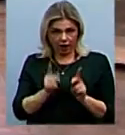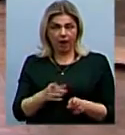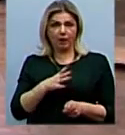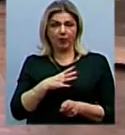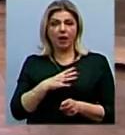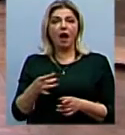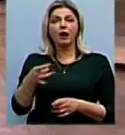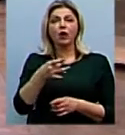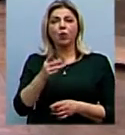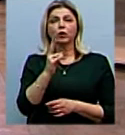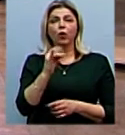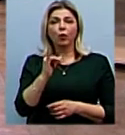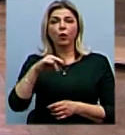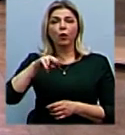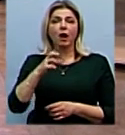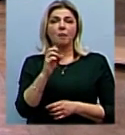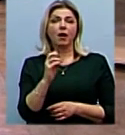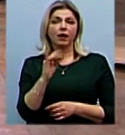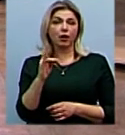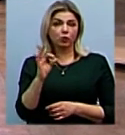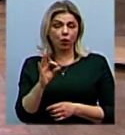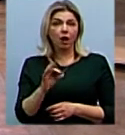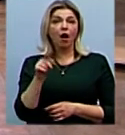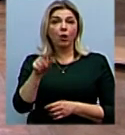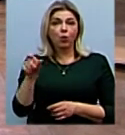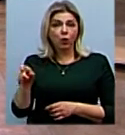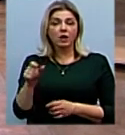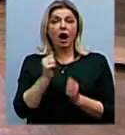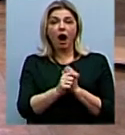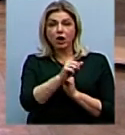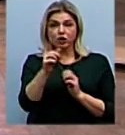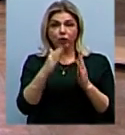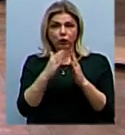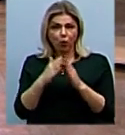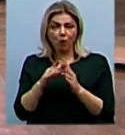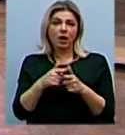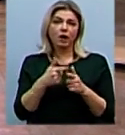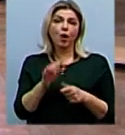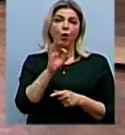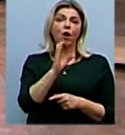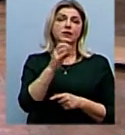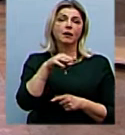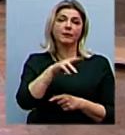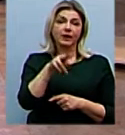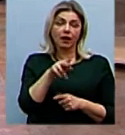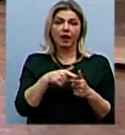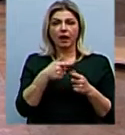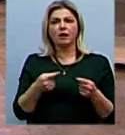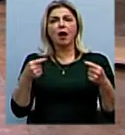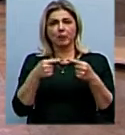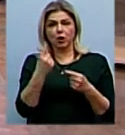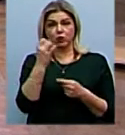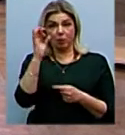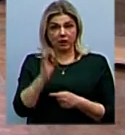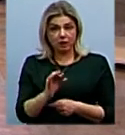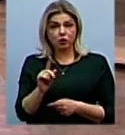есть микрорайон Кульбакина ушел в «Место для людей», хотя люди практически из каждого дома, там либо ОСМД, либо они определились на 100%, что